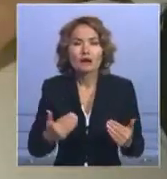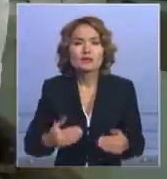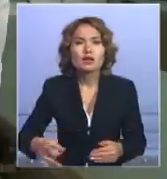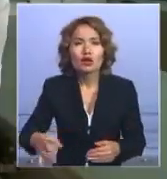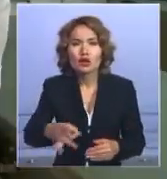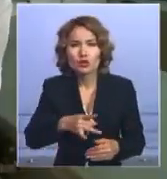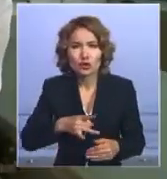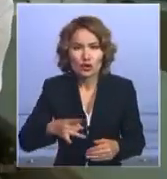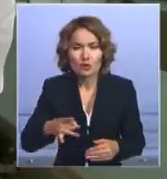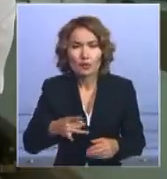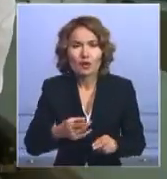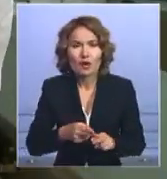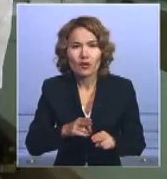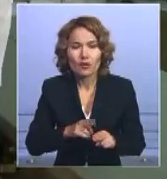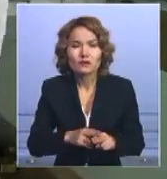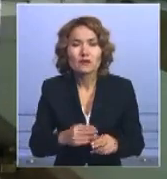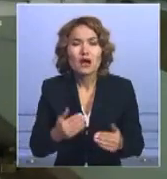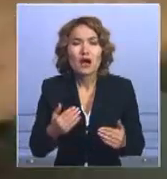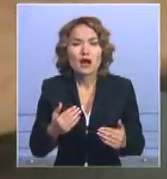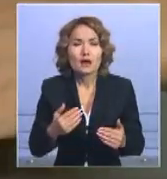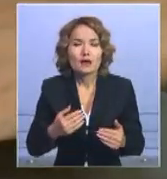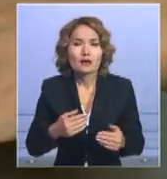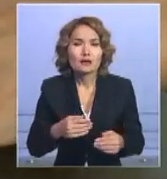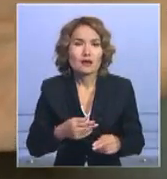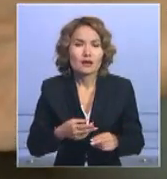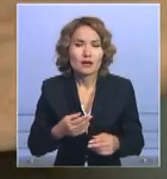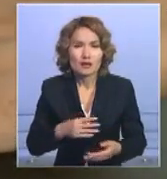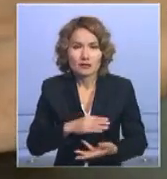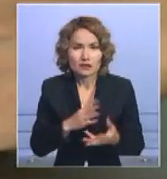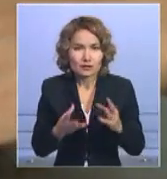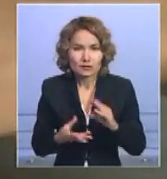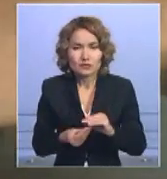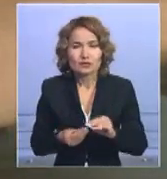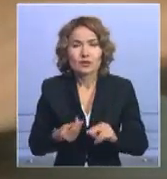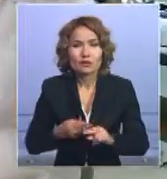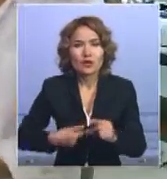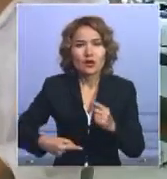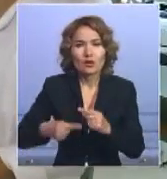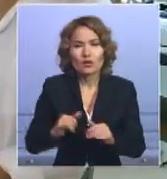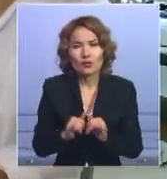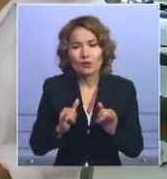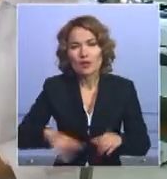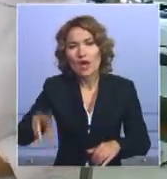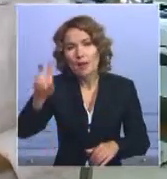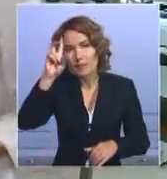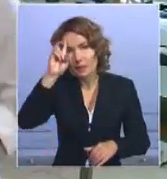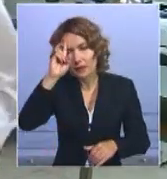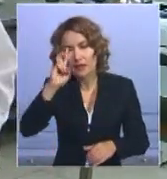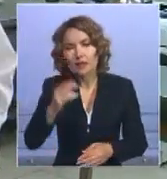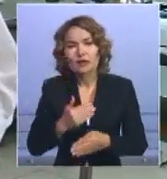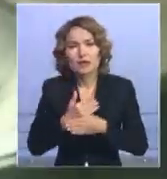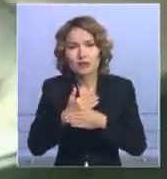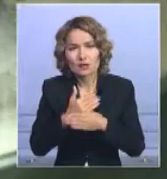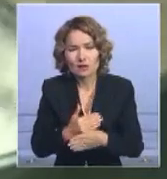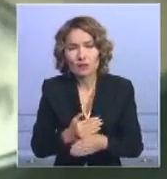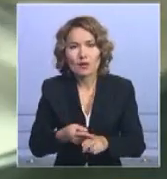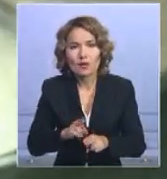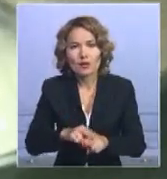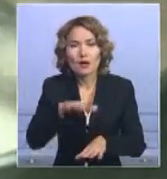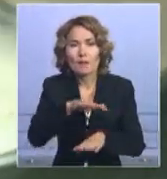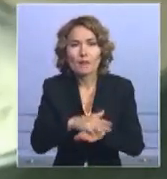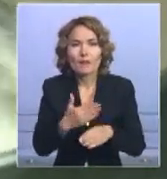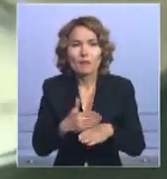бойынша екінші іскер адам ретінде тіркелген бірегей кәсіпкер. Мемлекет демеуінің арқасында ол 60 миллион теңге несие